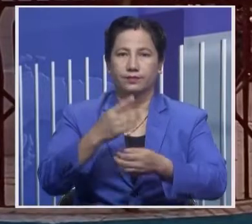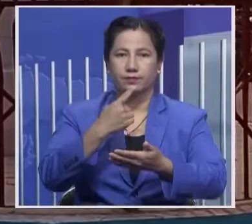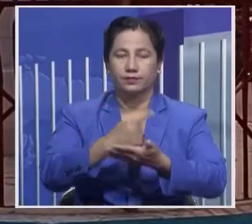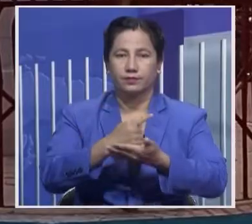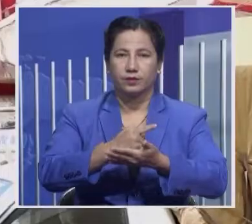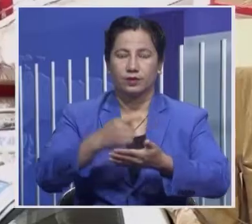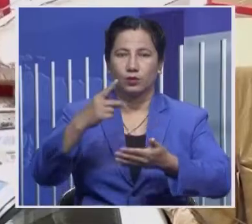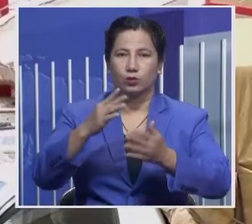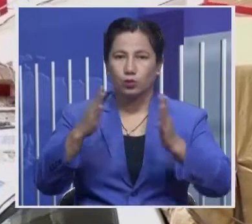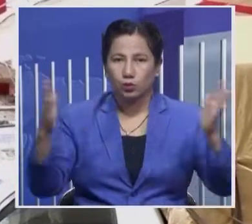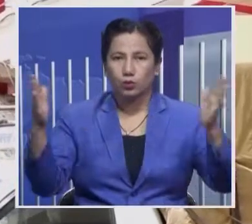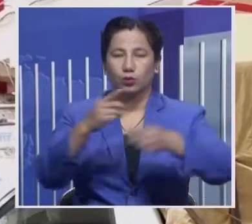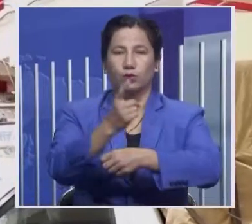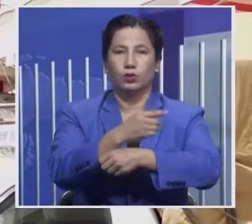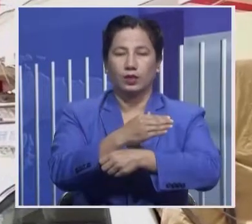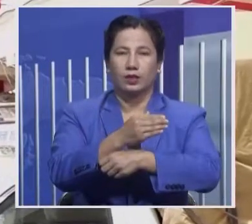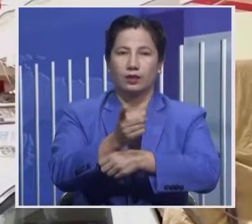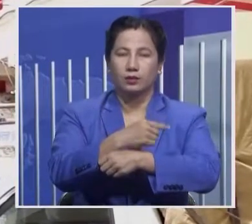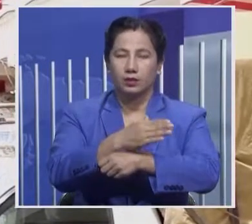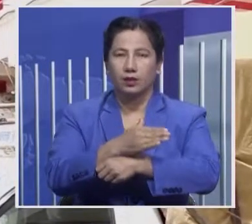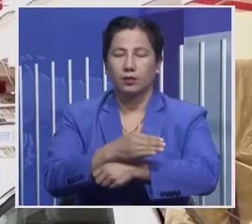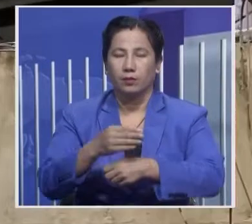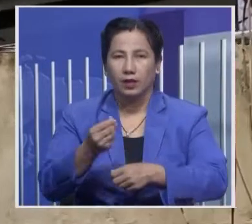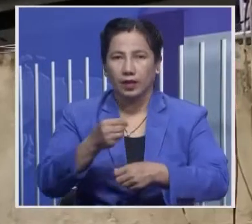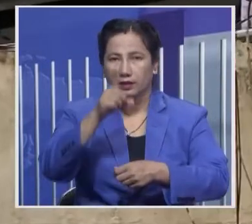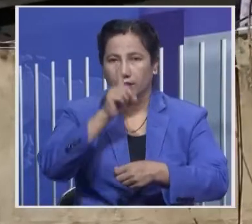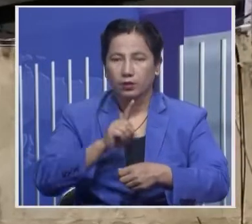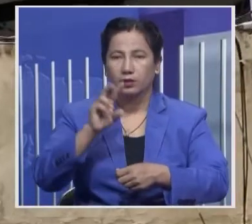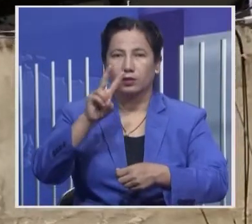कपिलवस्तुको दोस्रो ठूलो नाका सुठौली भन्सारमा गत आर्थिक वर्ष